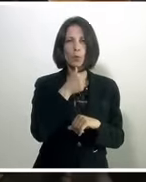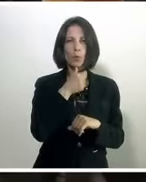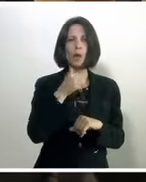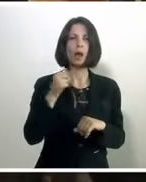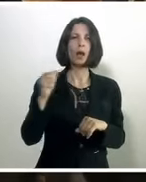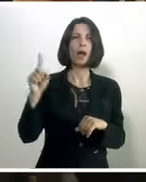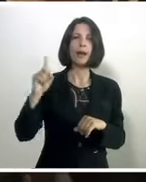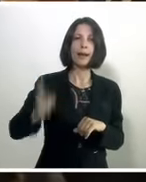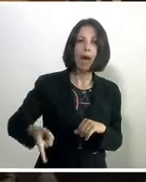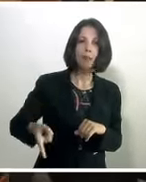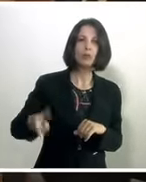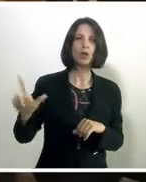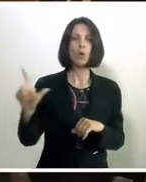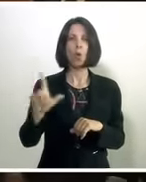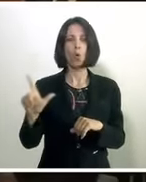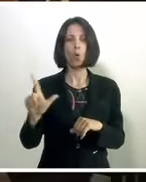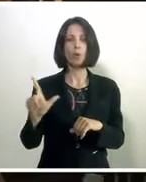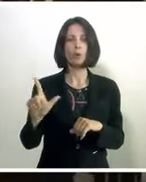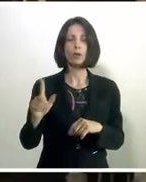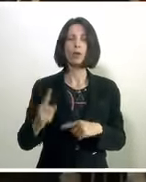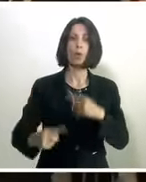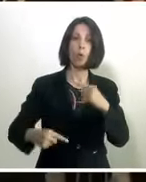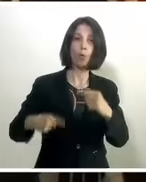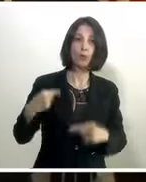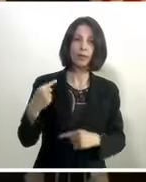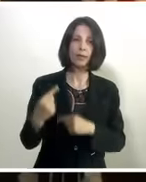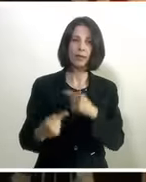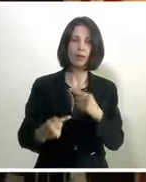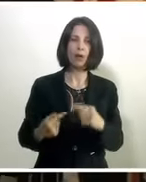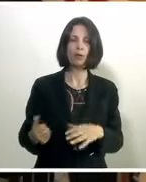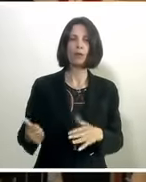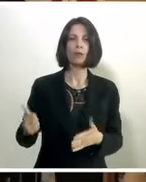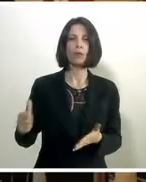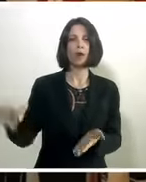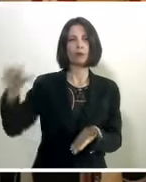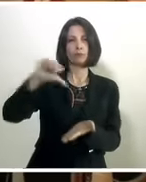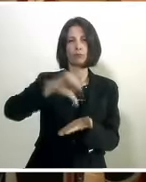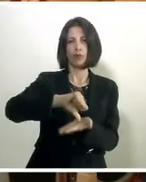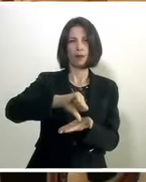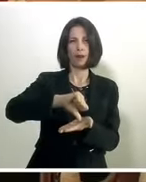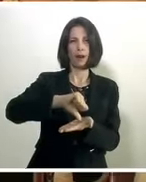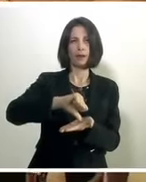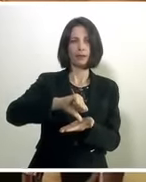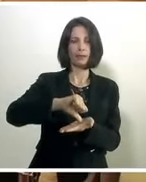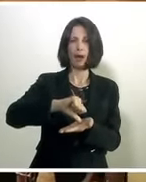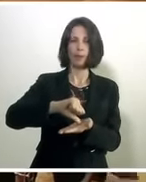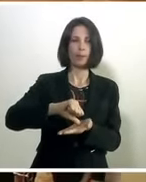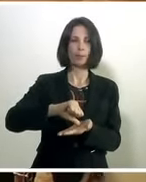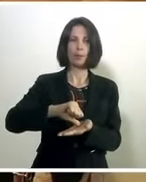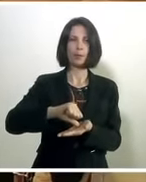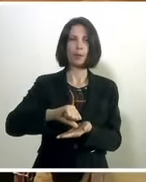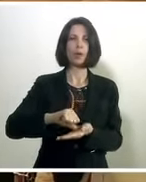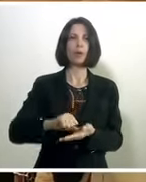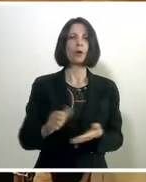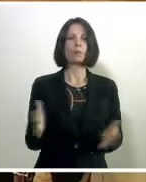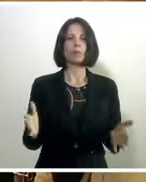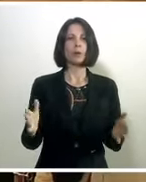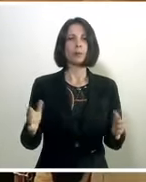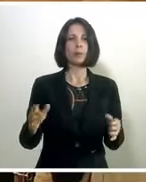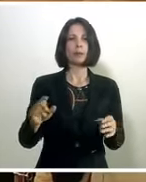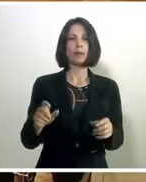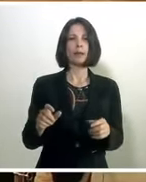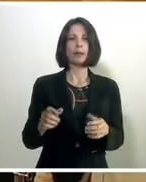Lussu che manterranno invece nelle loro riflessioni una centralità indiscussa per le rivendicazioni autonomistiche per la questione